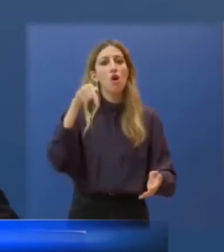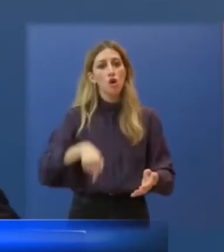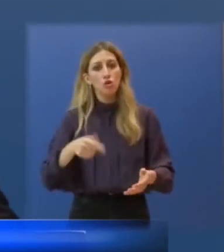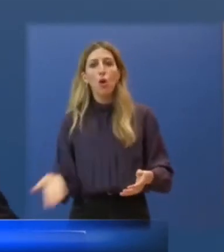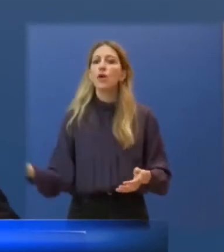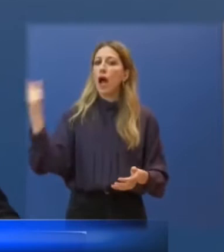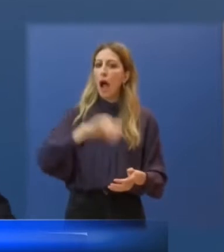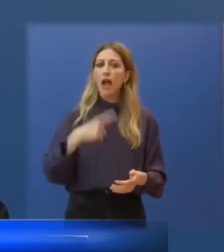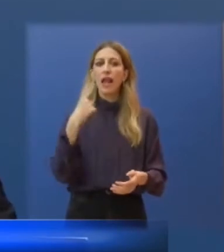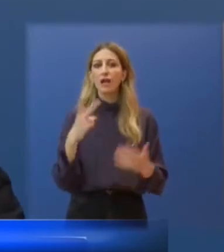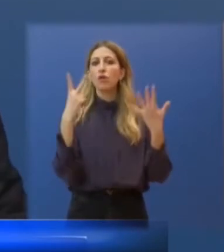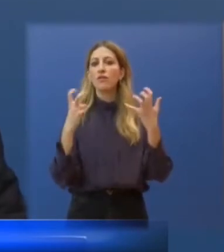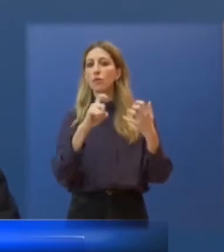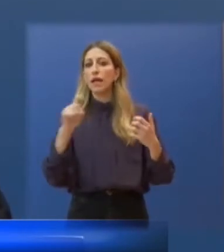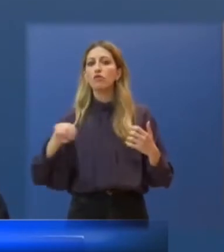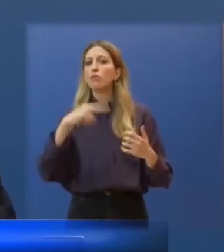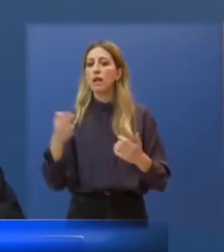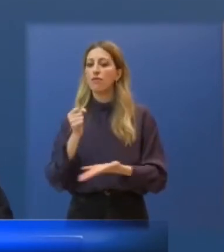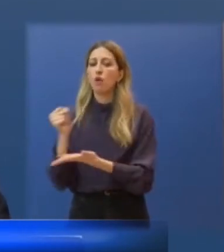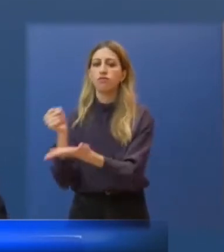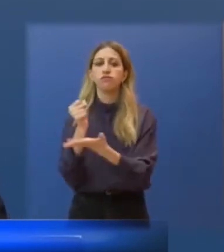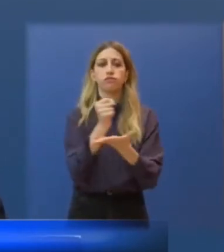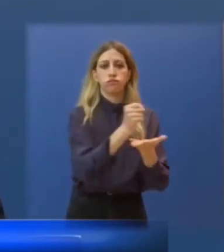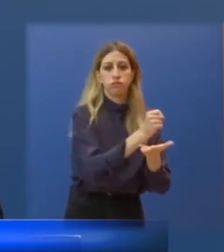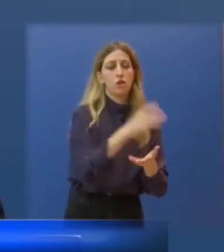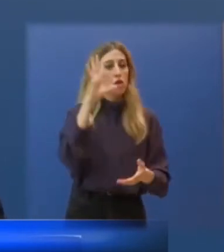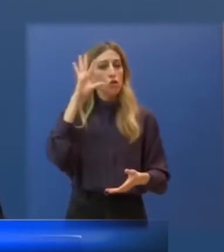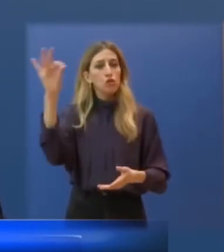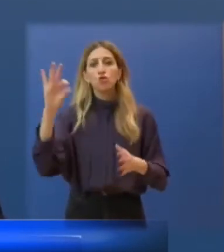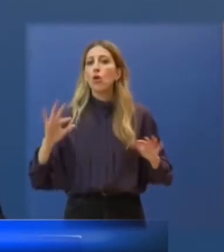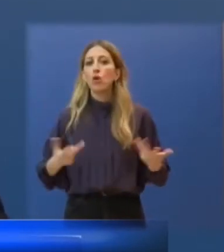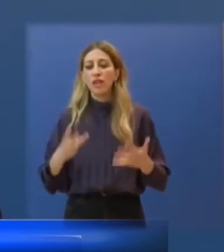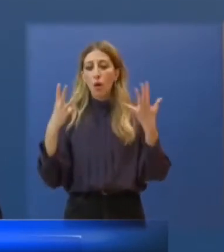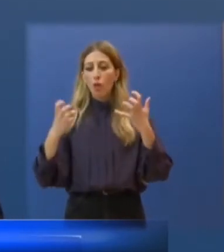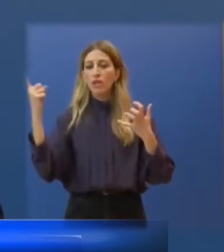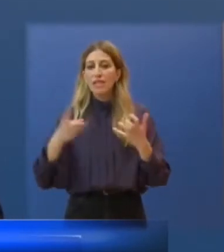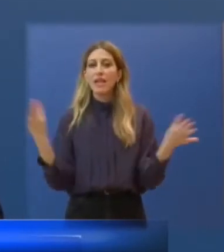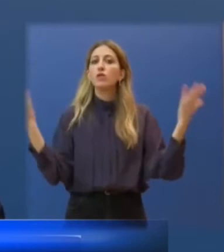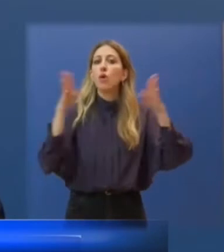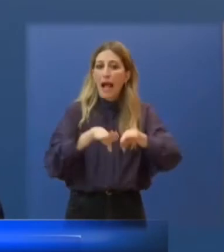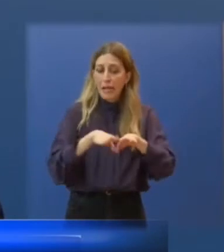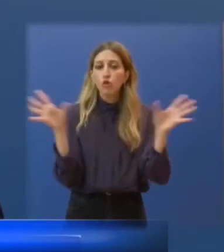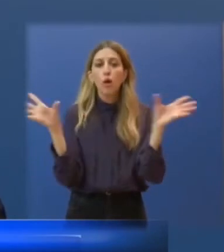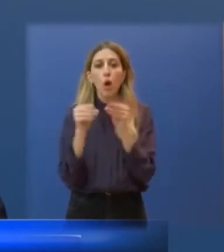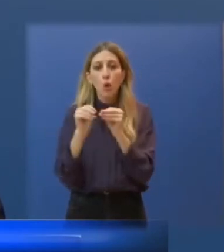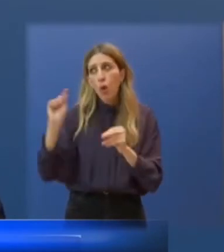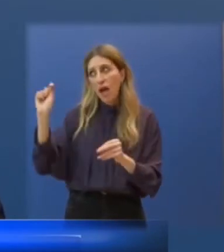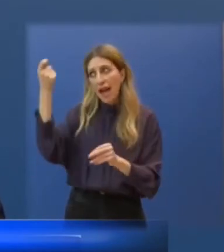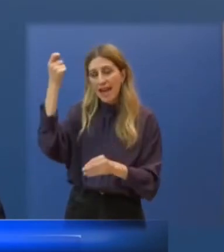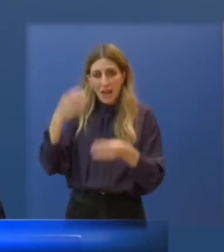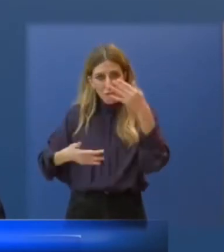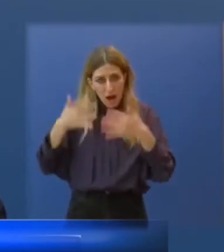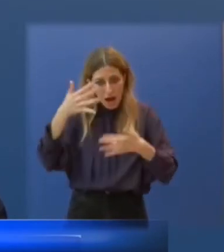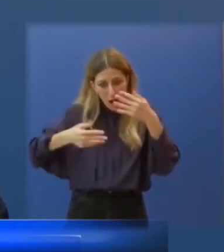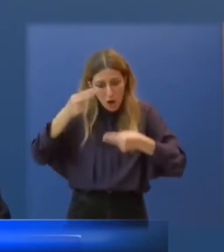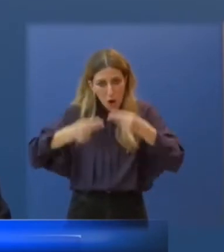ύψους €170.000.000 που αφορούν την κάλυψη του 80% της ρήτρας αναπροσαρμογής στα τιμολόγια ηλεκτρικού ρεύματος αγροτικής